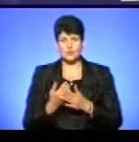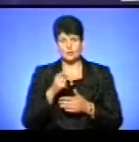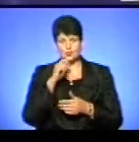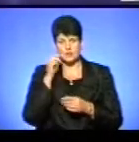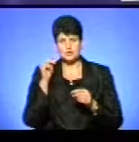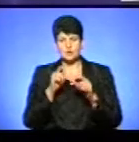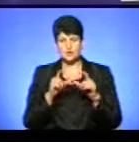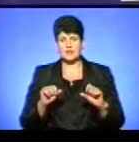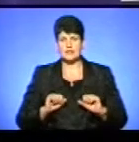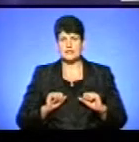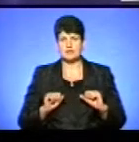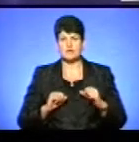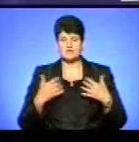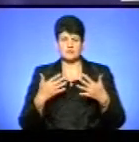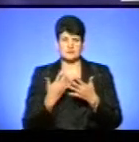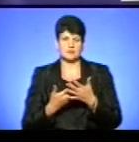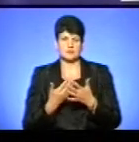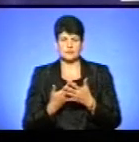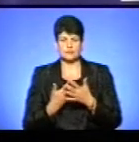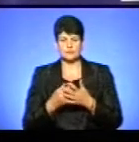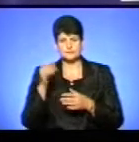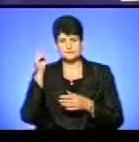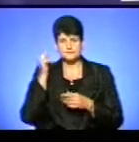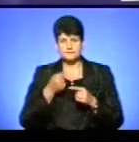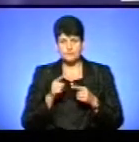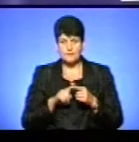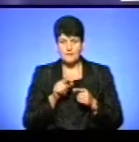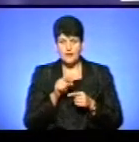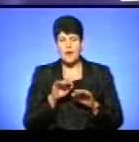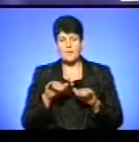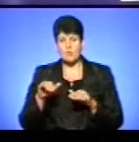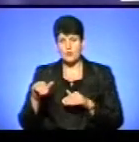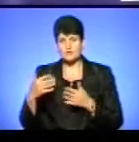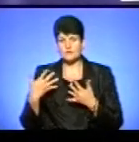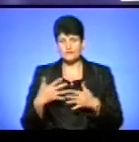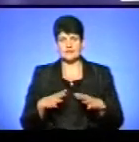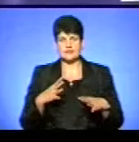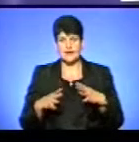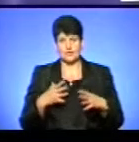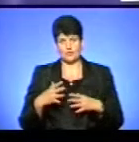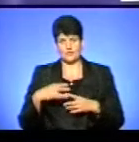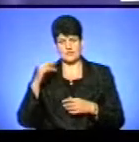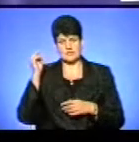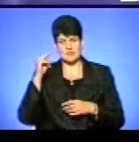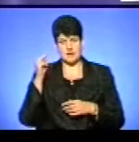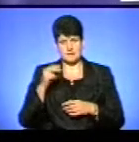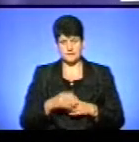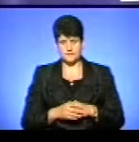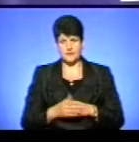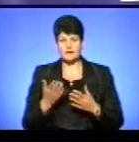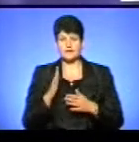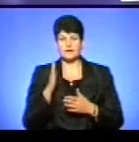і намагаються вже теоретично освоїти курс це. А потім уже оці тренінгові заняття,